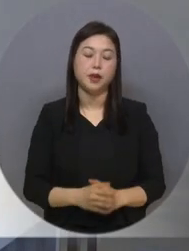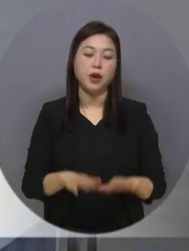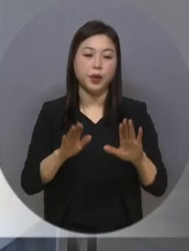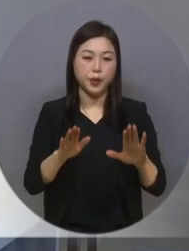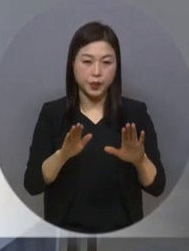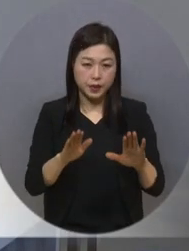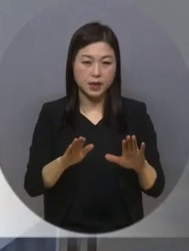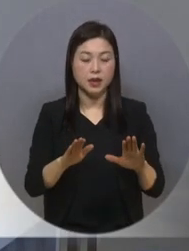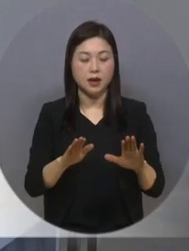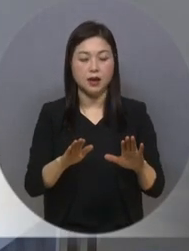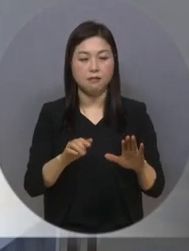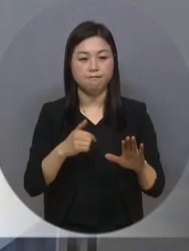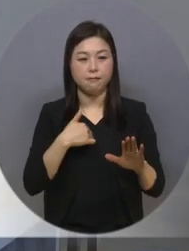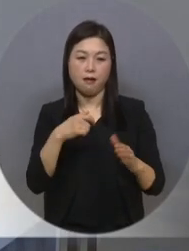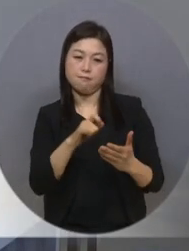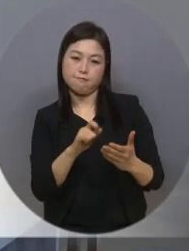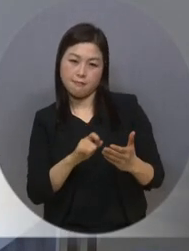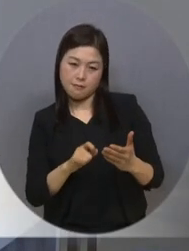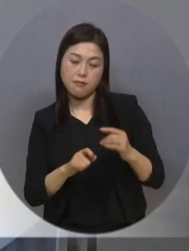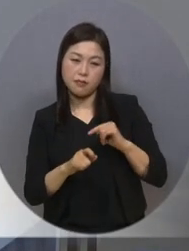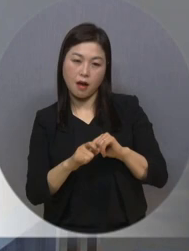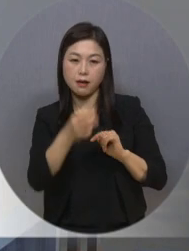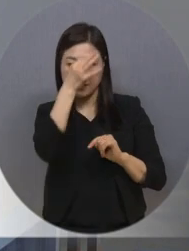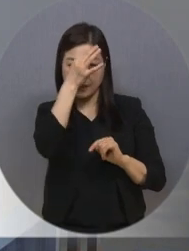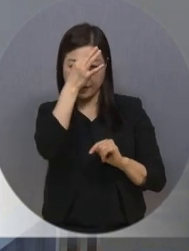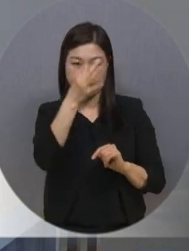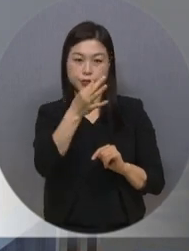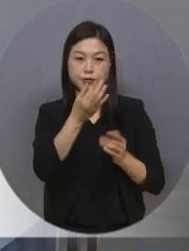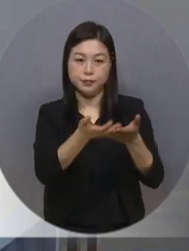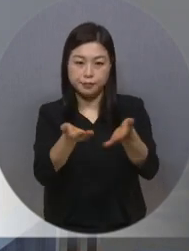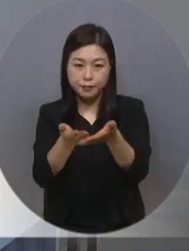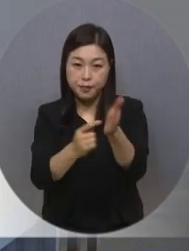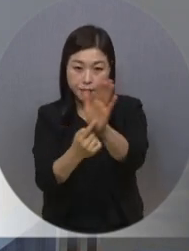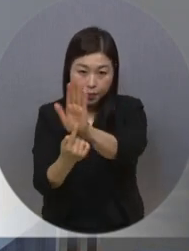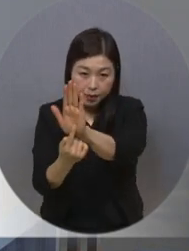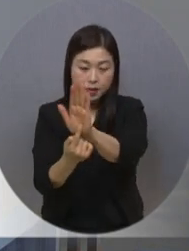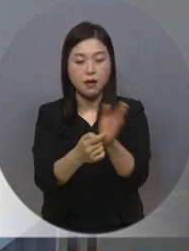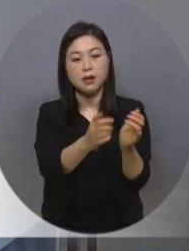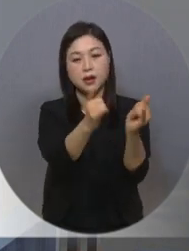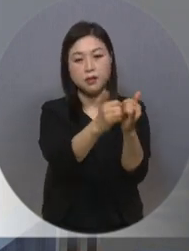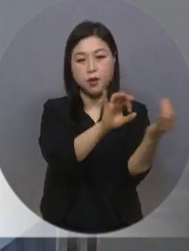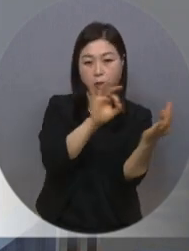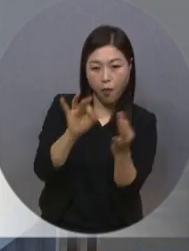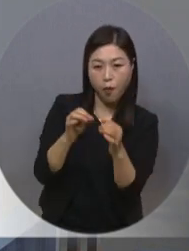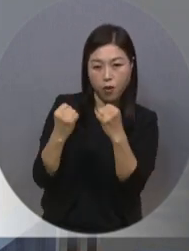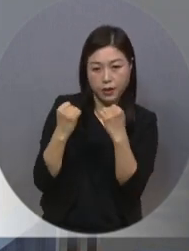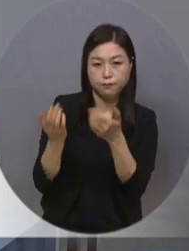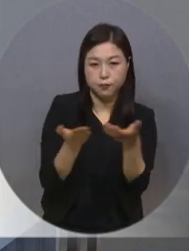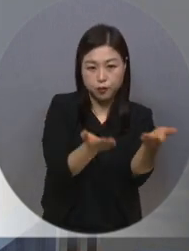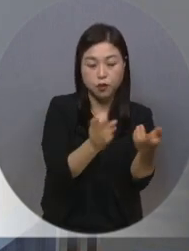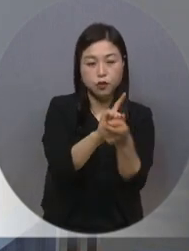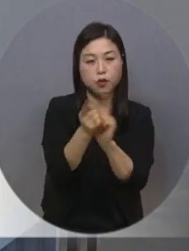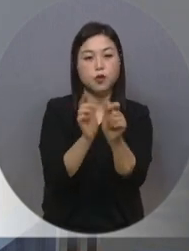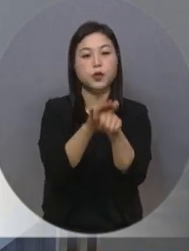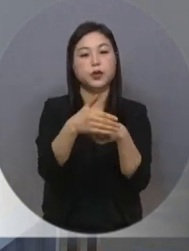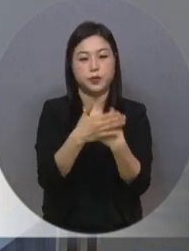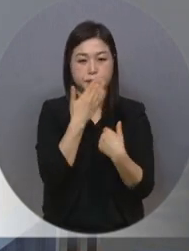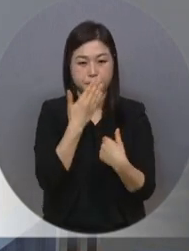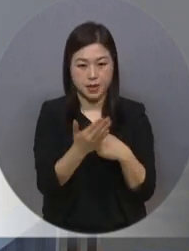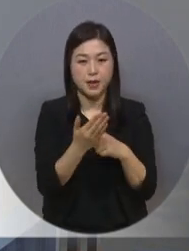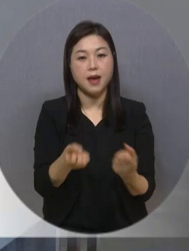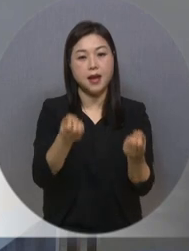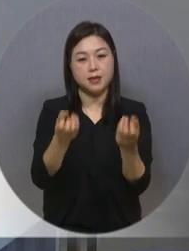재능기부 행사를 통해서 누군가에게 힘이 되어줄 수 있고 또 서로 위로가 될 수 있는